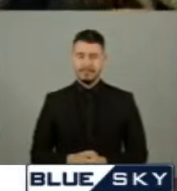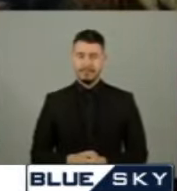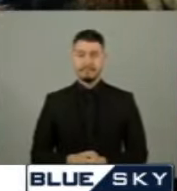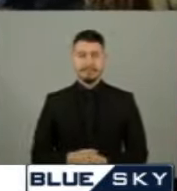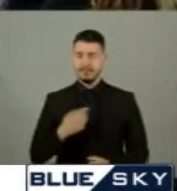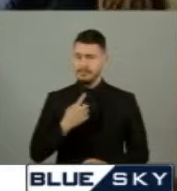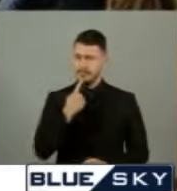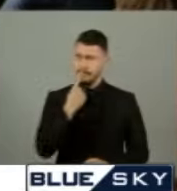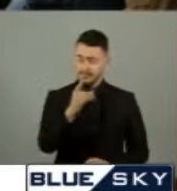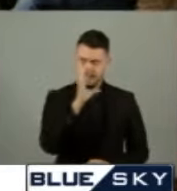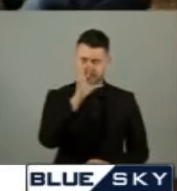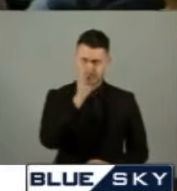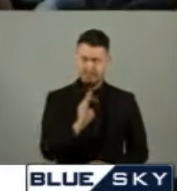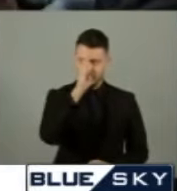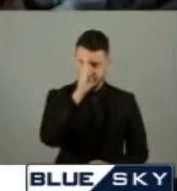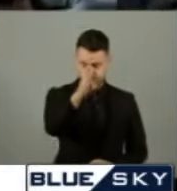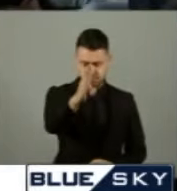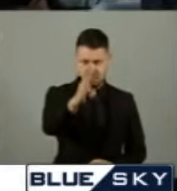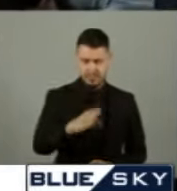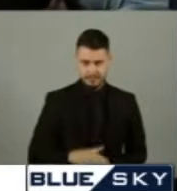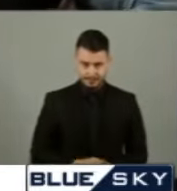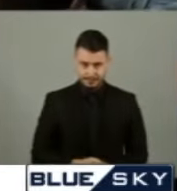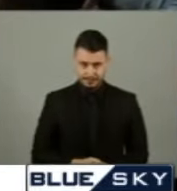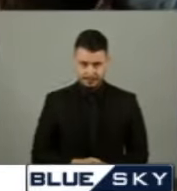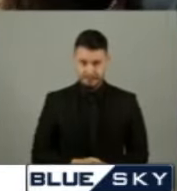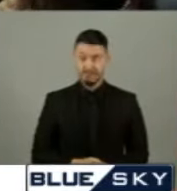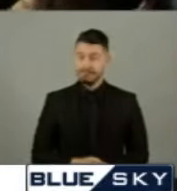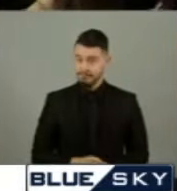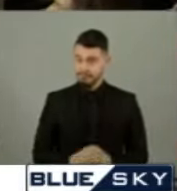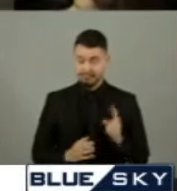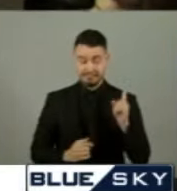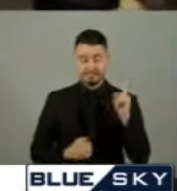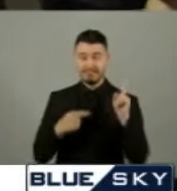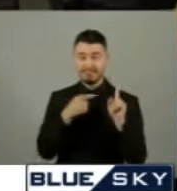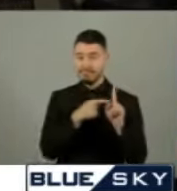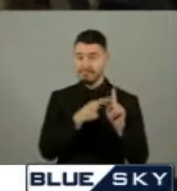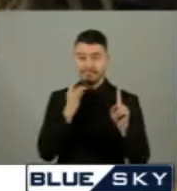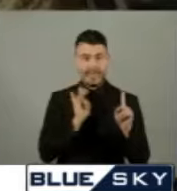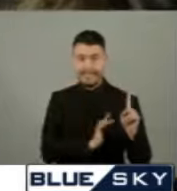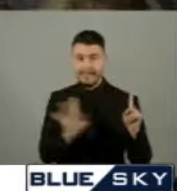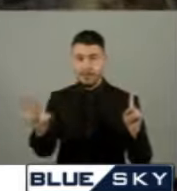και το λέω ειλικρινά, ένας ίσον κανένας.